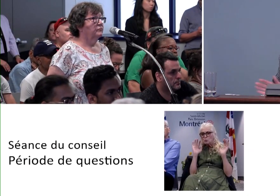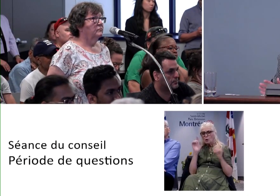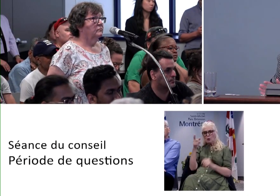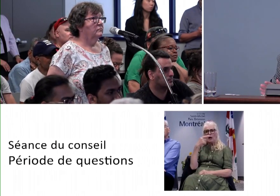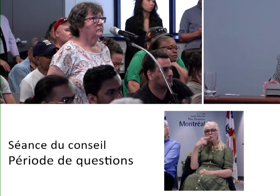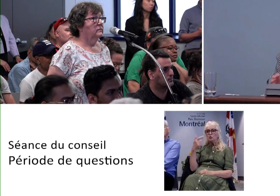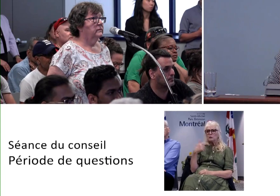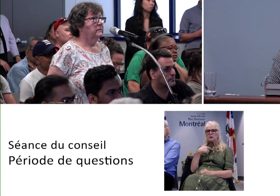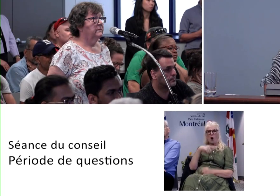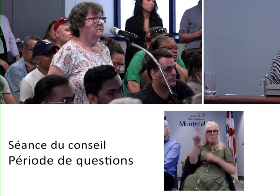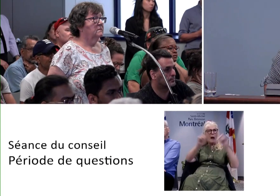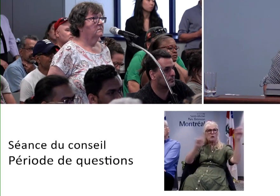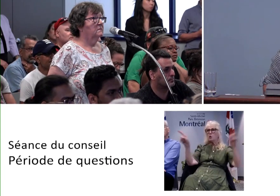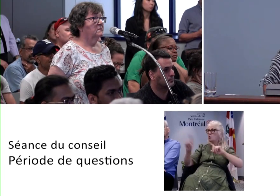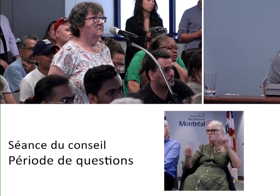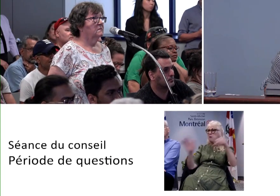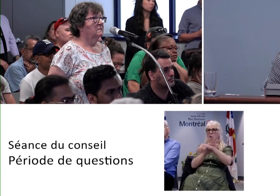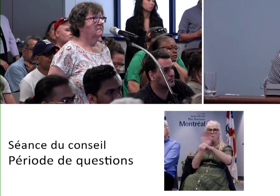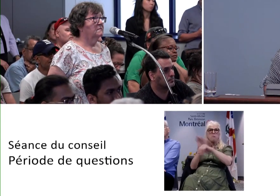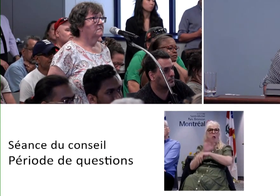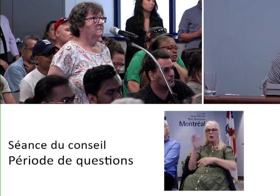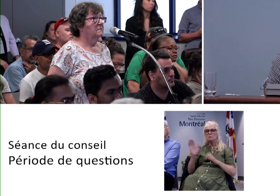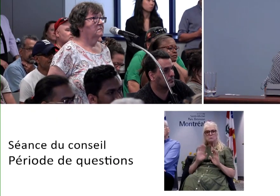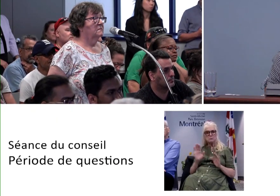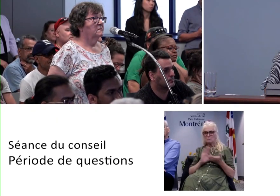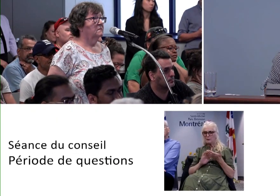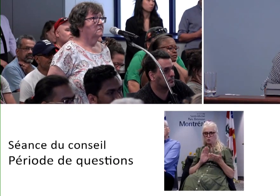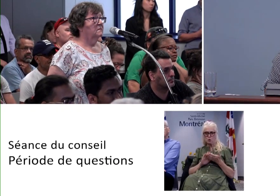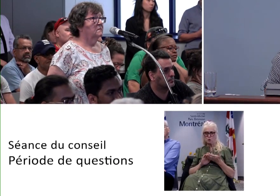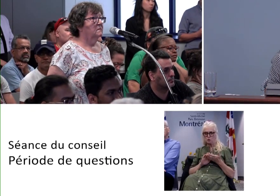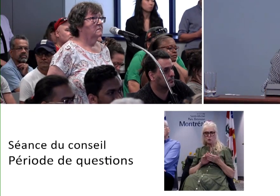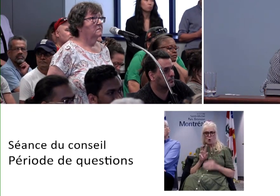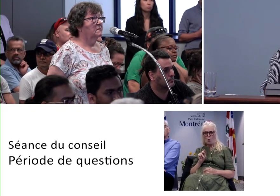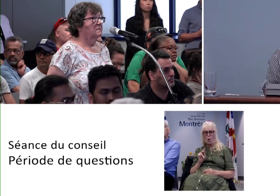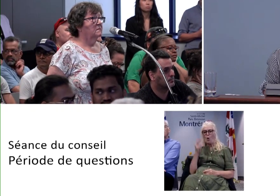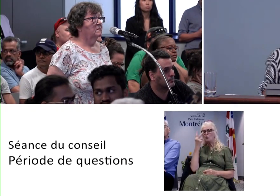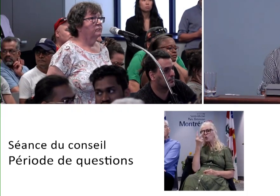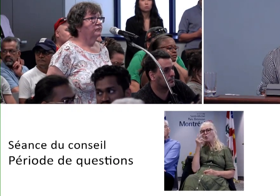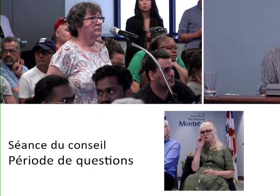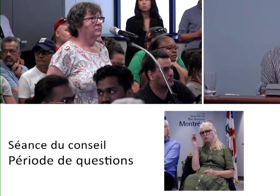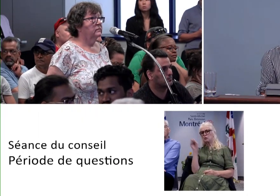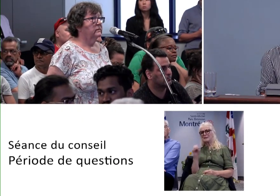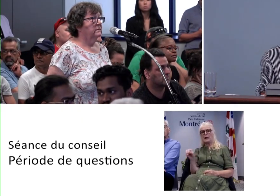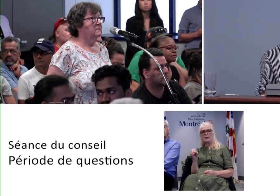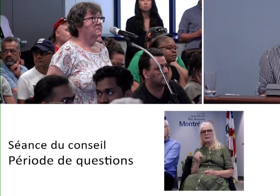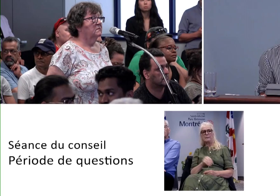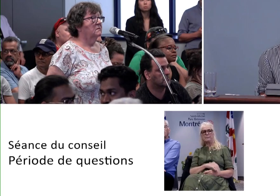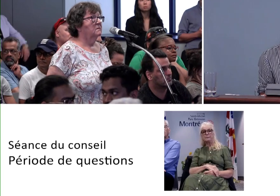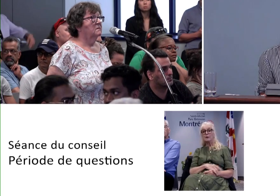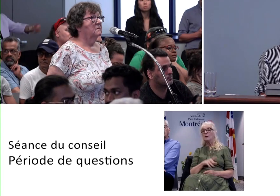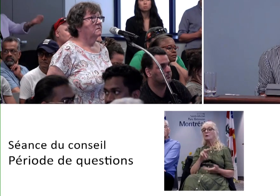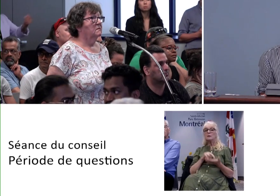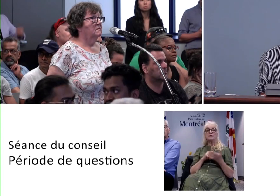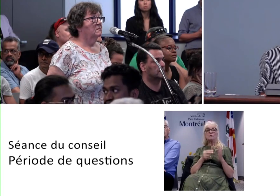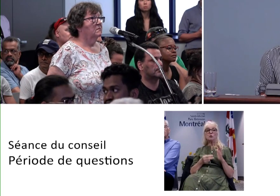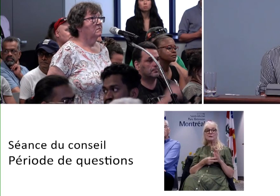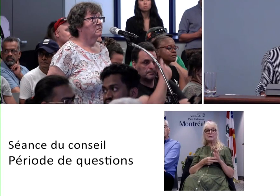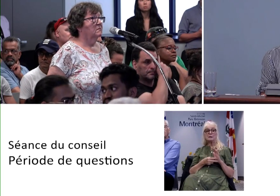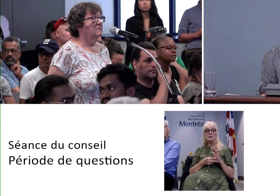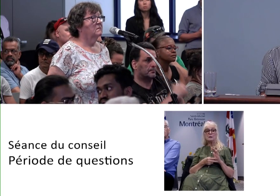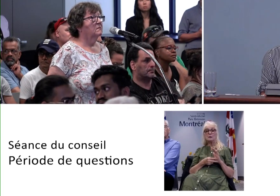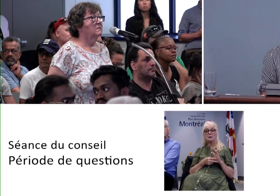met partout je m'excuse en ce moment c'est 2%. ce qui veut dire ce qui veut dire que